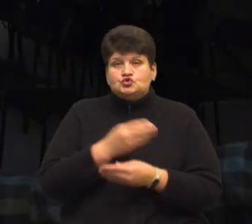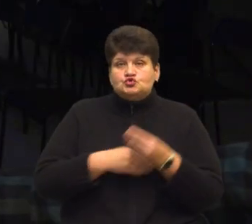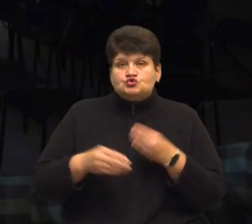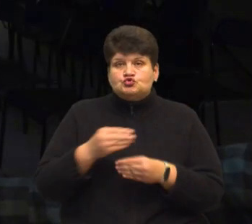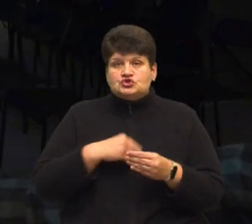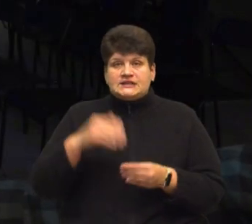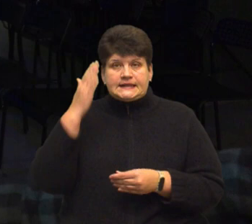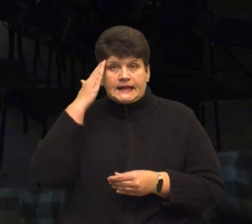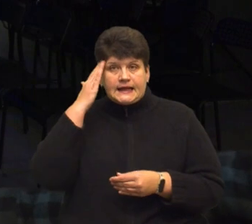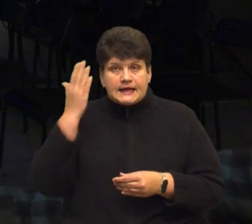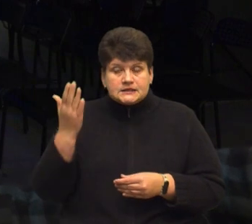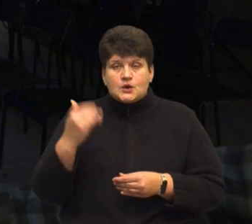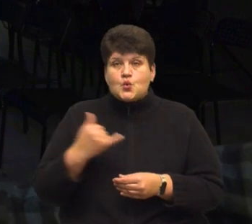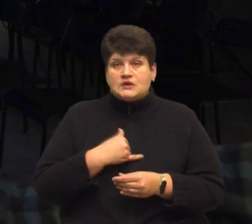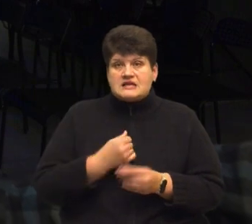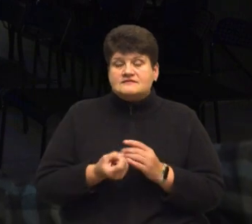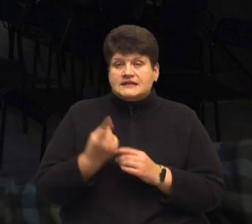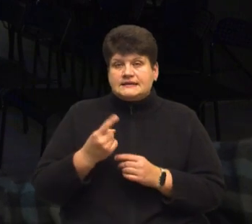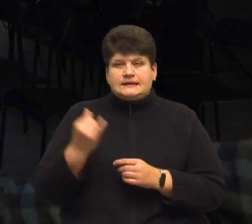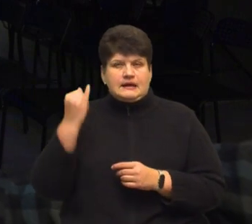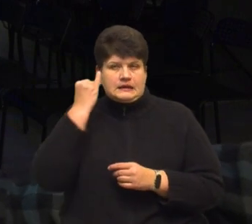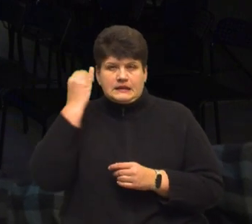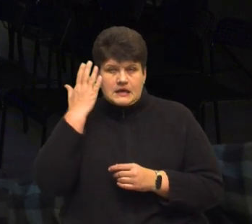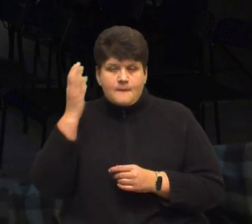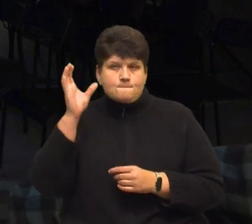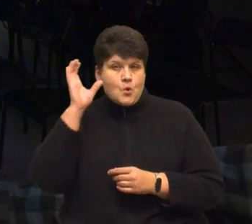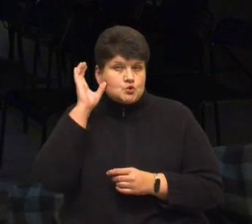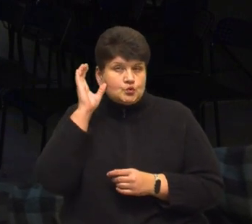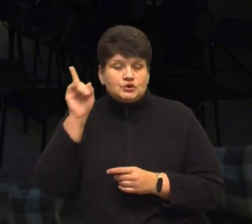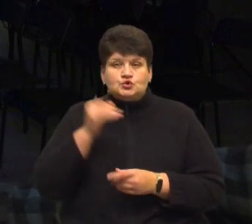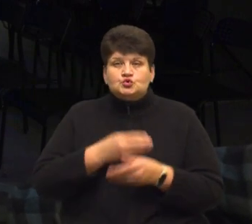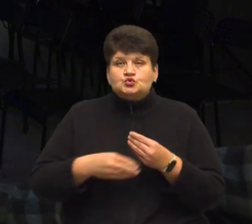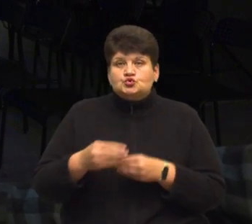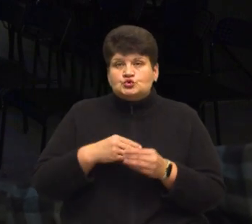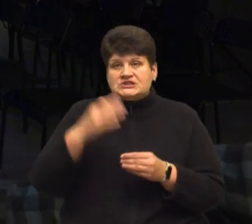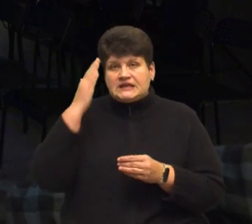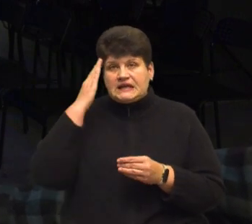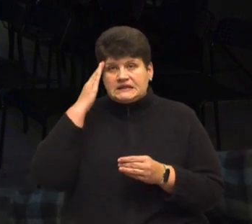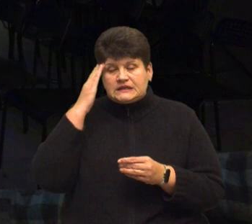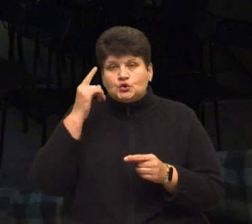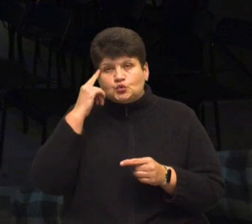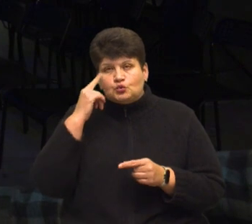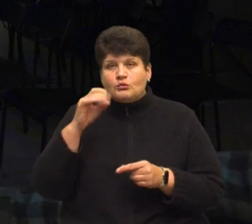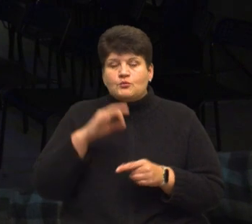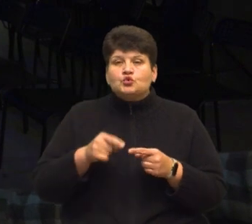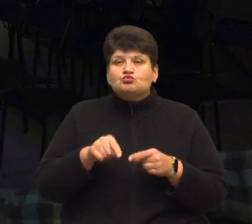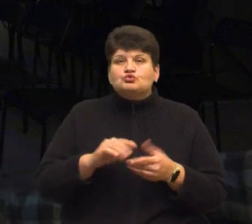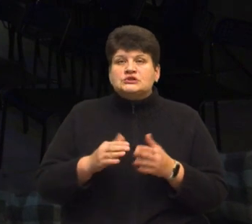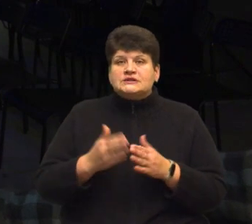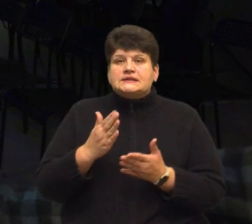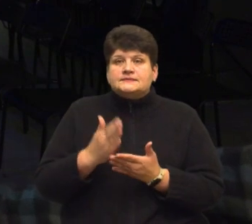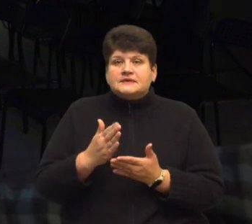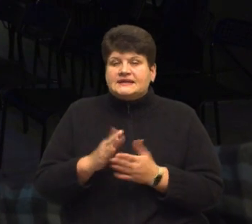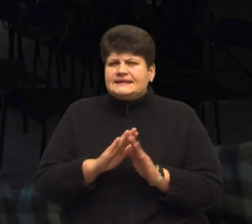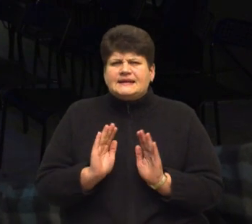в мене ідея виникла така послухати що штучний інтелект взагалі думає про ту ситуацію яка складається не